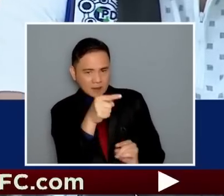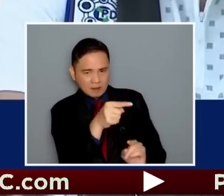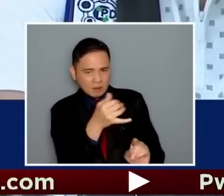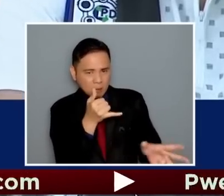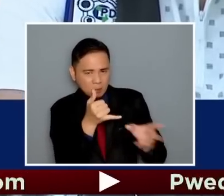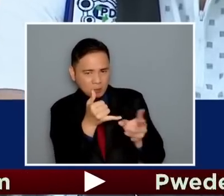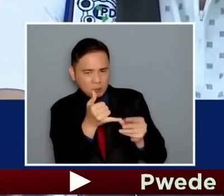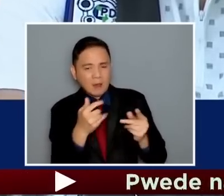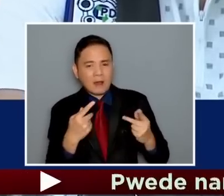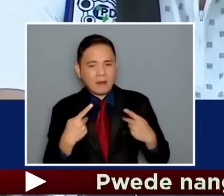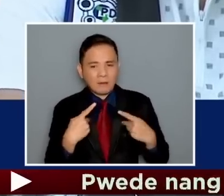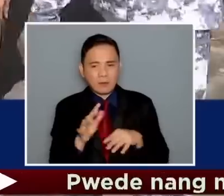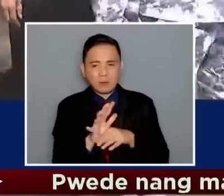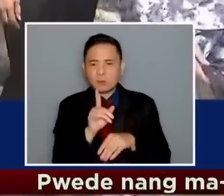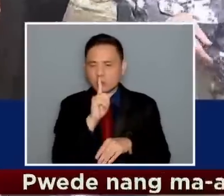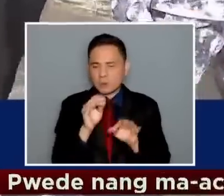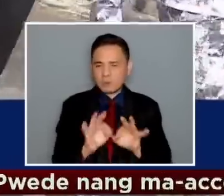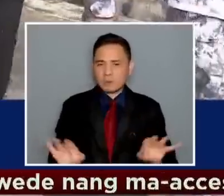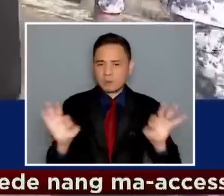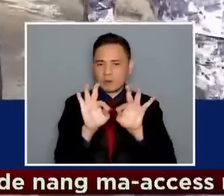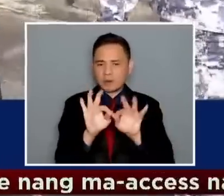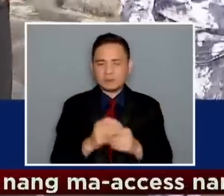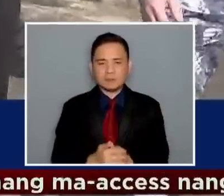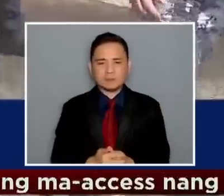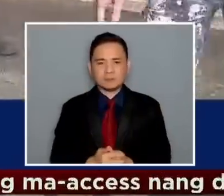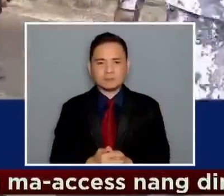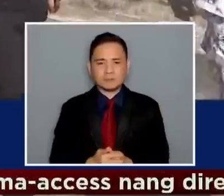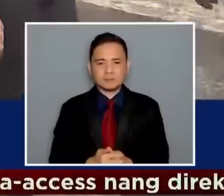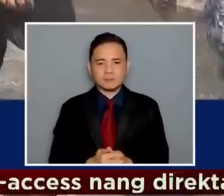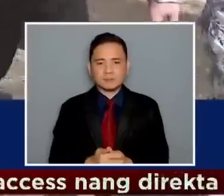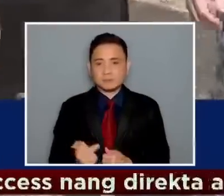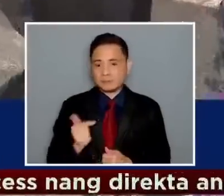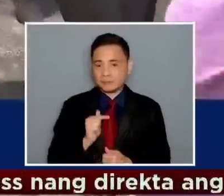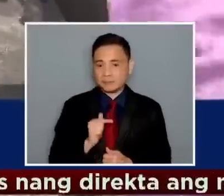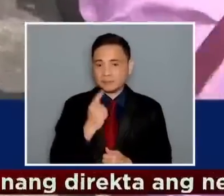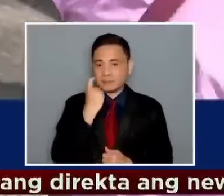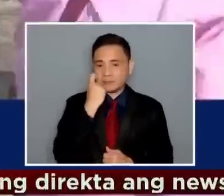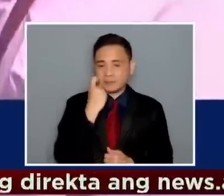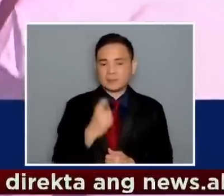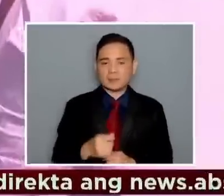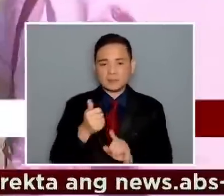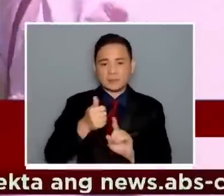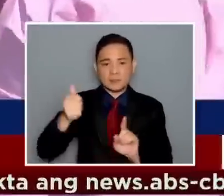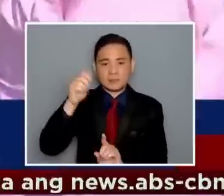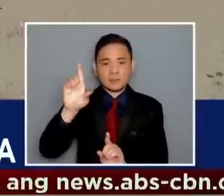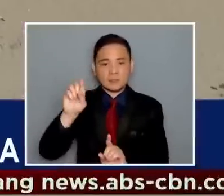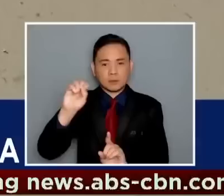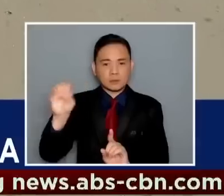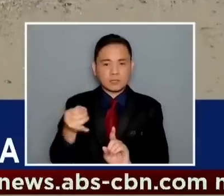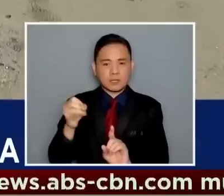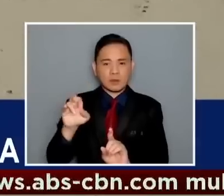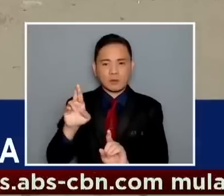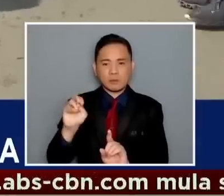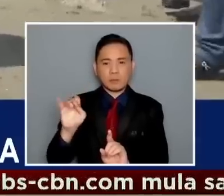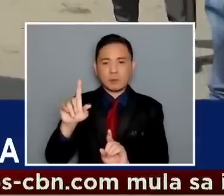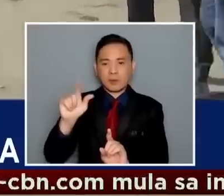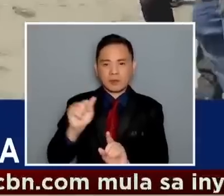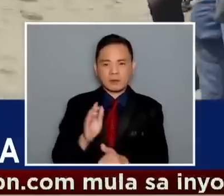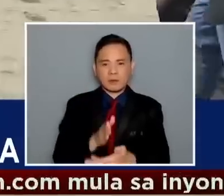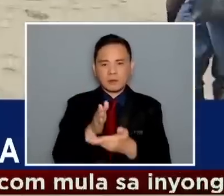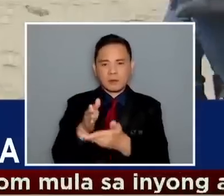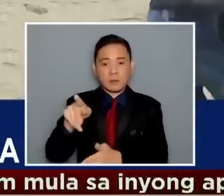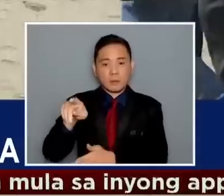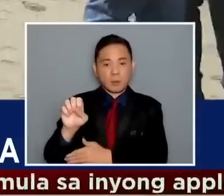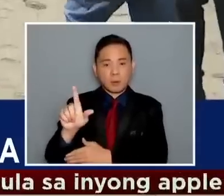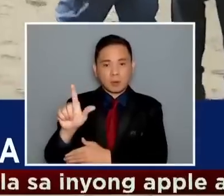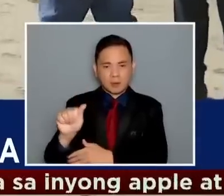area. It's very important. Dumating kanina sa Pola si Justice Secretary Jesus Crispin Rimulya. Idineklara niya ang crime scene